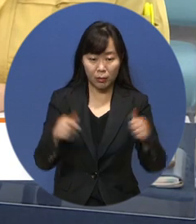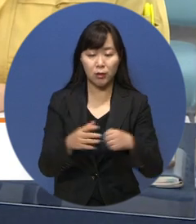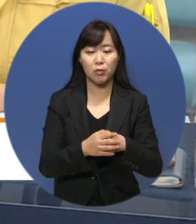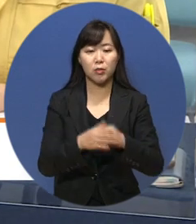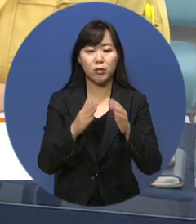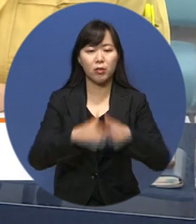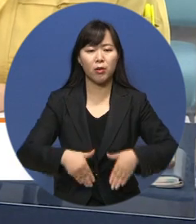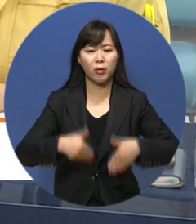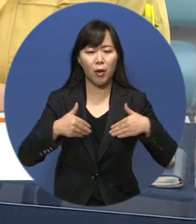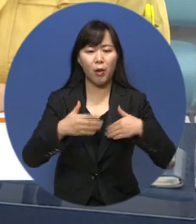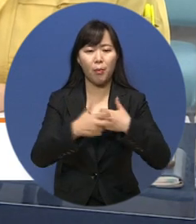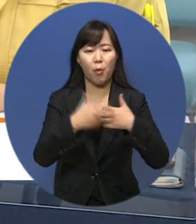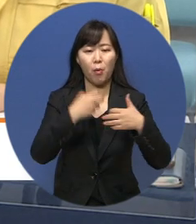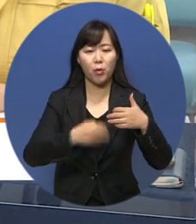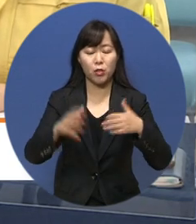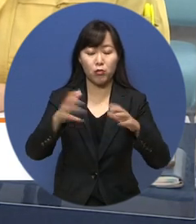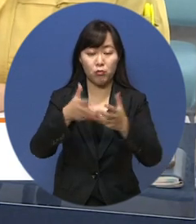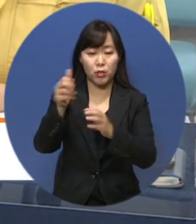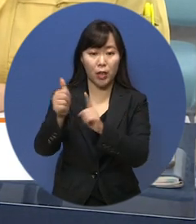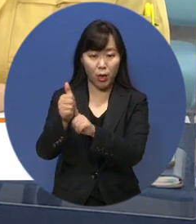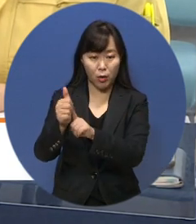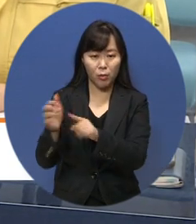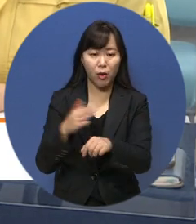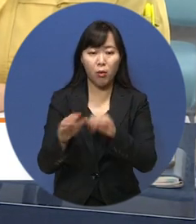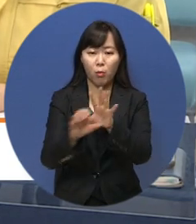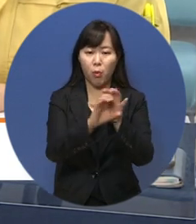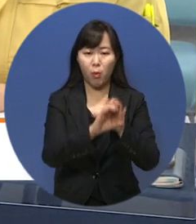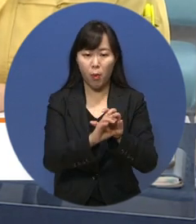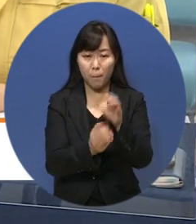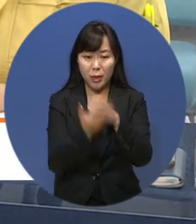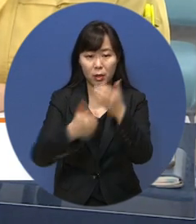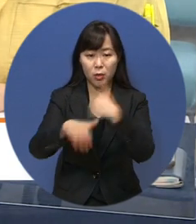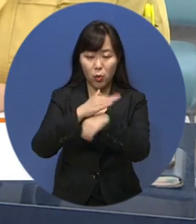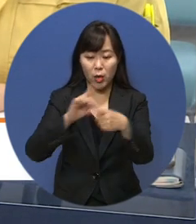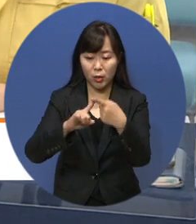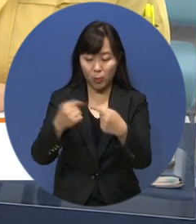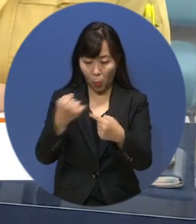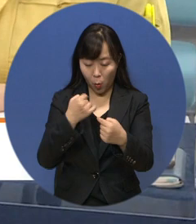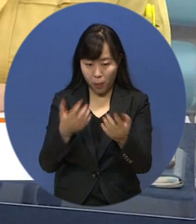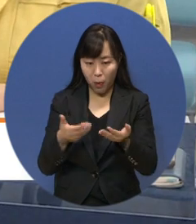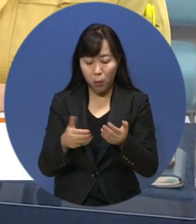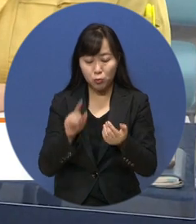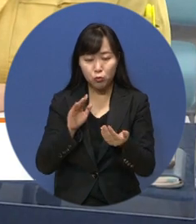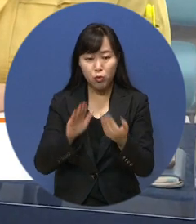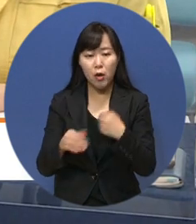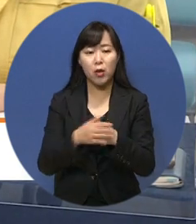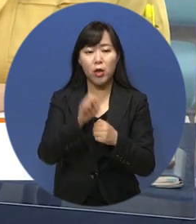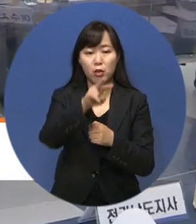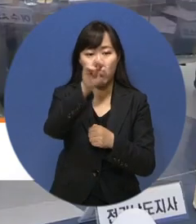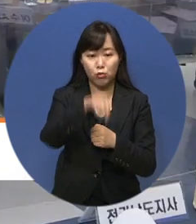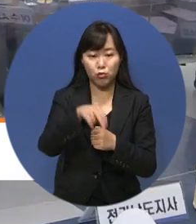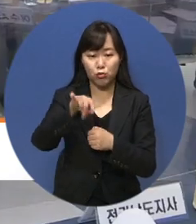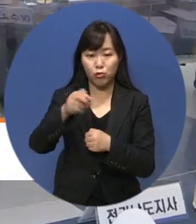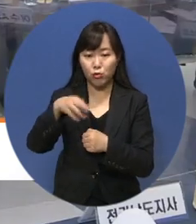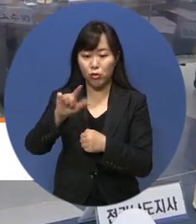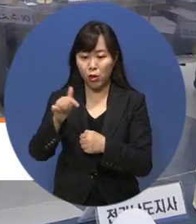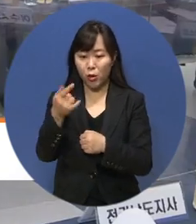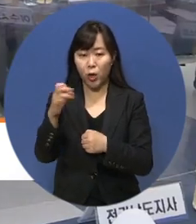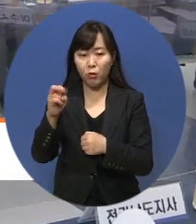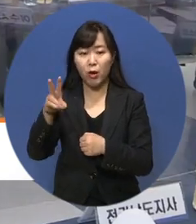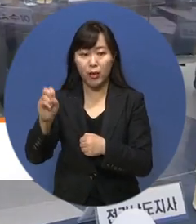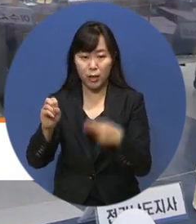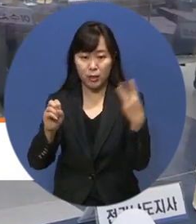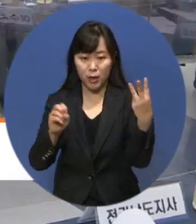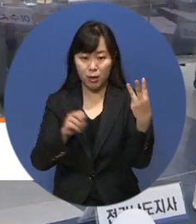전남도 보건복지 국정 으로부터 코론 알고 발생 현황에 대해 부고를 받고 여수와 순천 광양 등